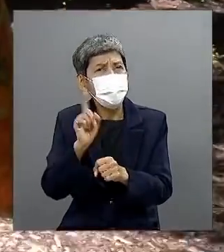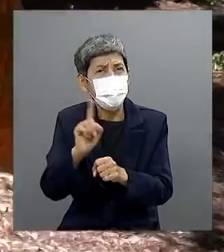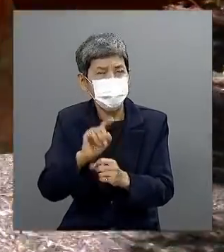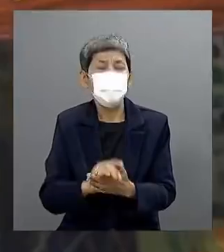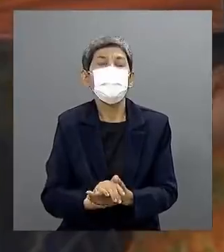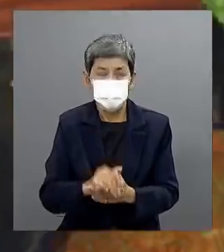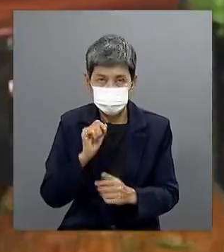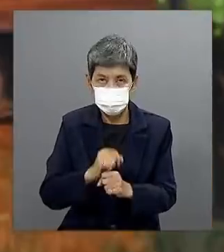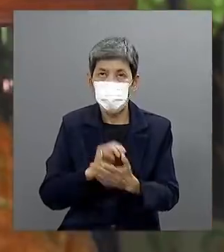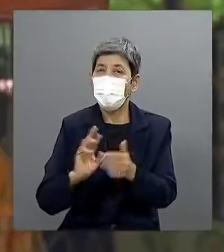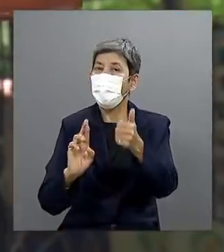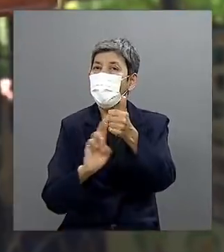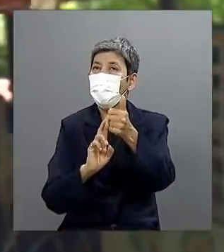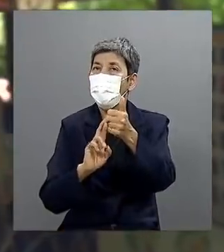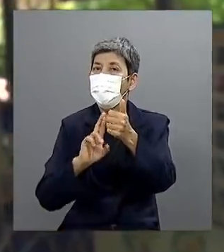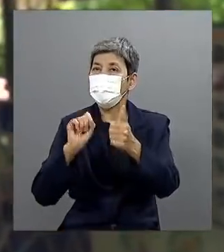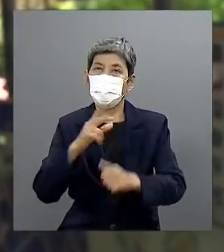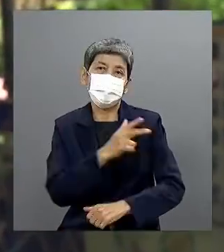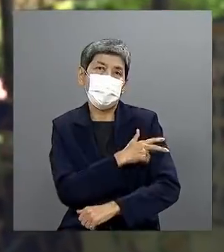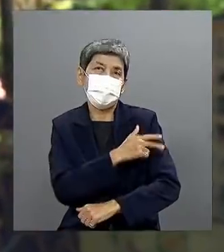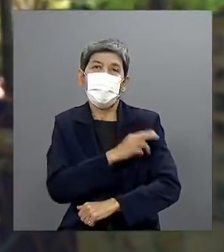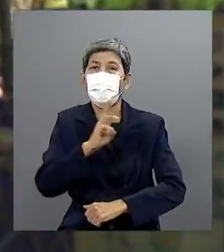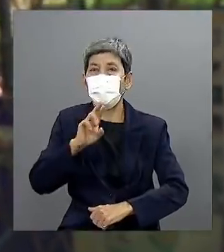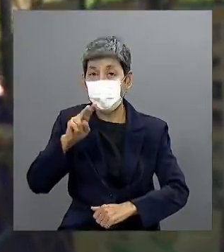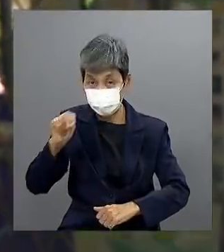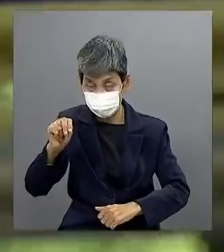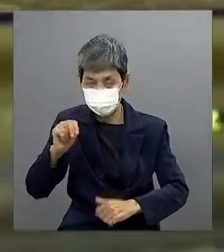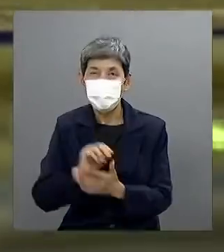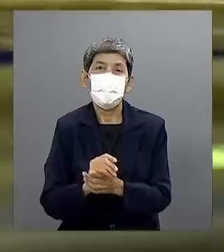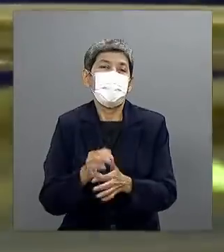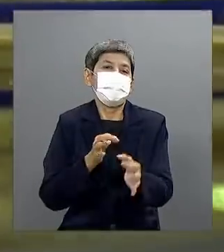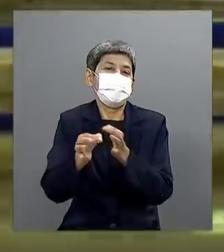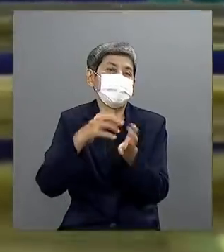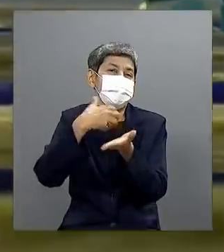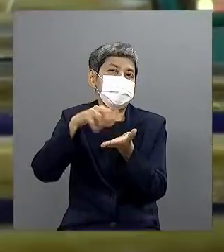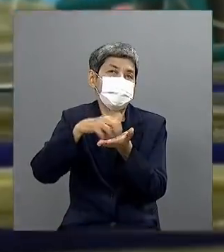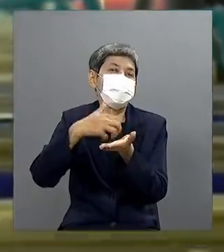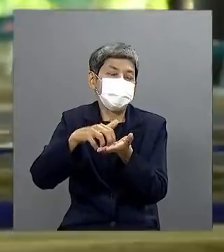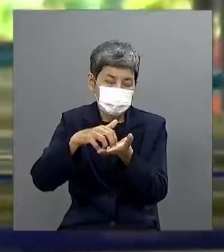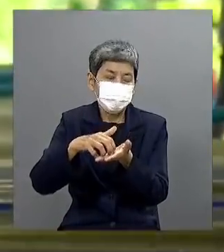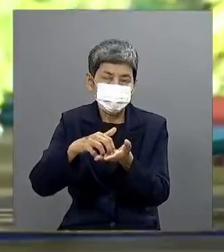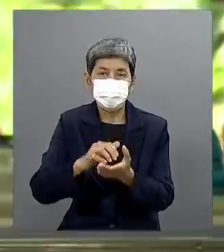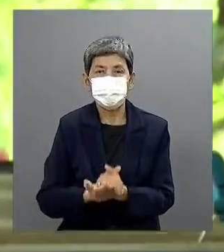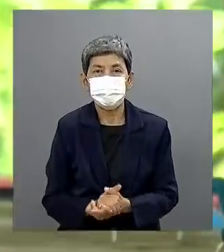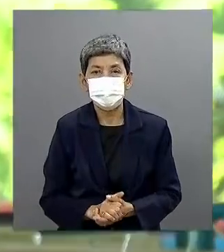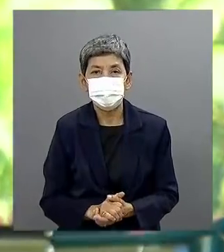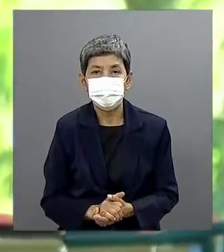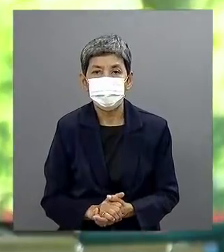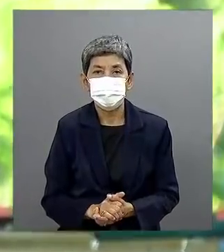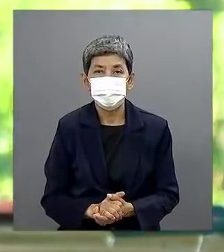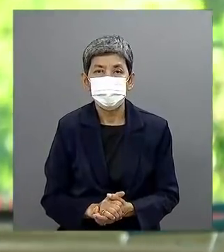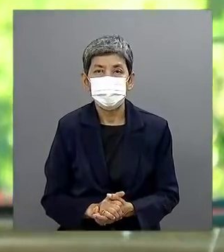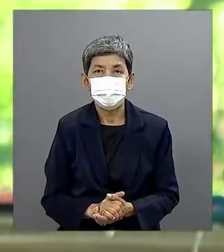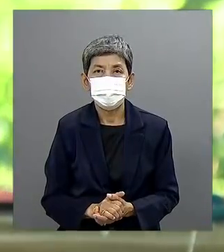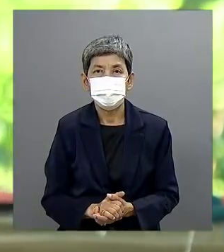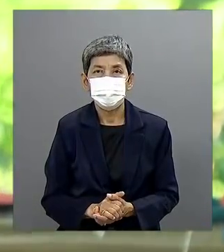รองศาสตราจารย์ดร.วรนพวิยาการเป็นผู้มาให้ความรู้กับคุณผู้ชมแล้วล่ะครับ ครับคร่าวๆก็คือว่าเ